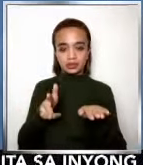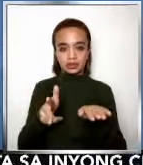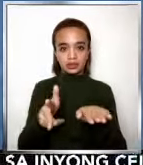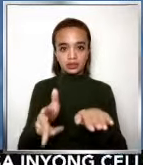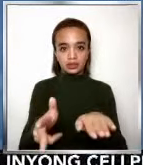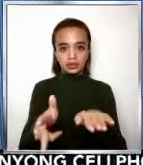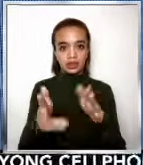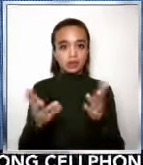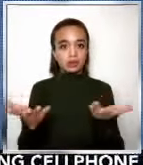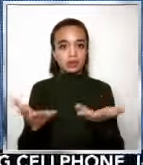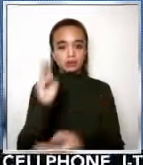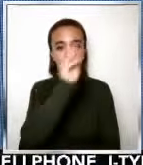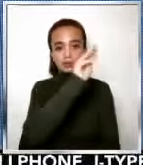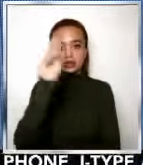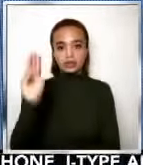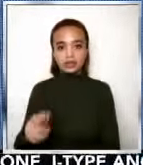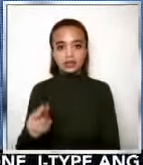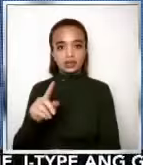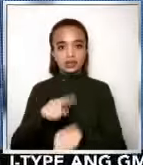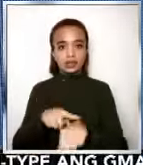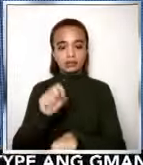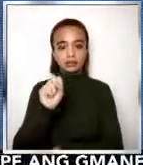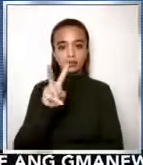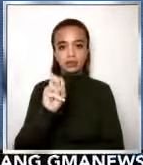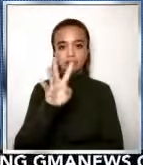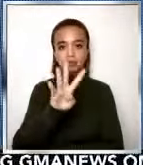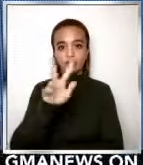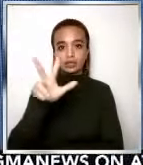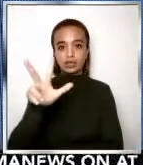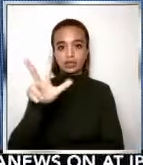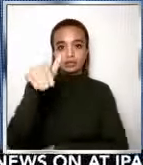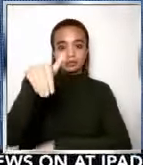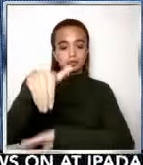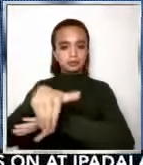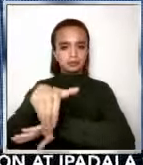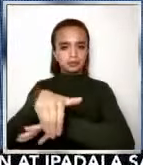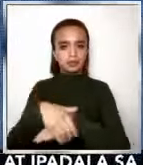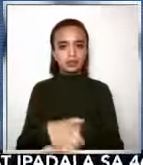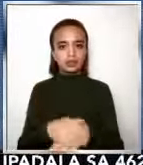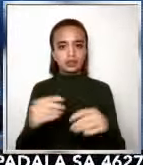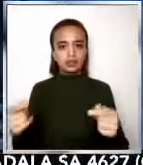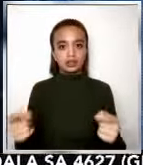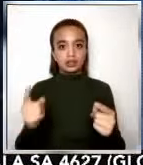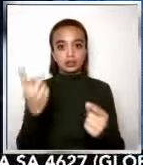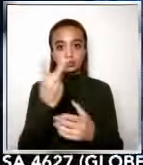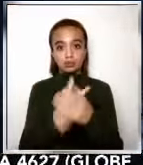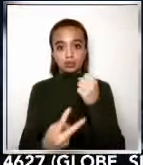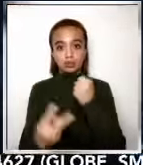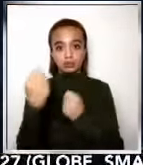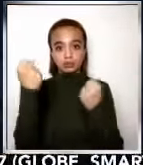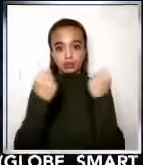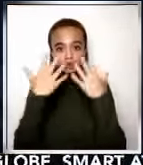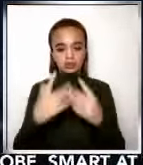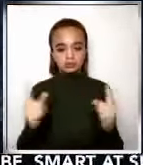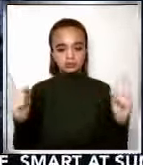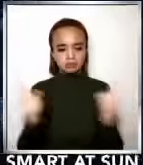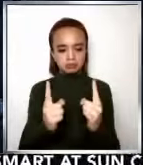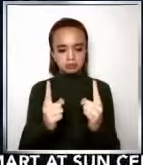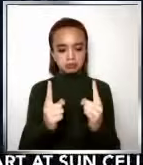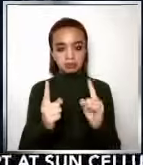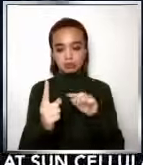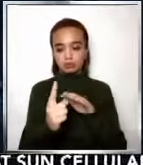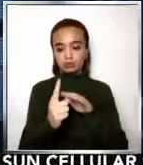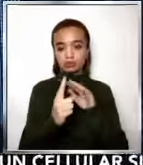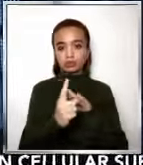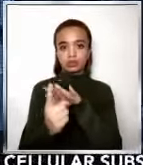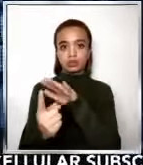Maynila, 12:43 ng hating gabi. Bumaba at nagkumprontahan ang dalawang driver. Itinulak ng driver ng sasakyan na si John